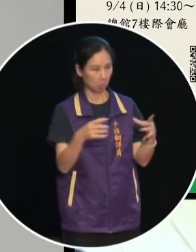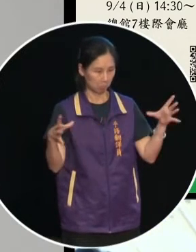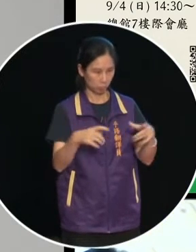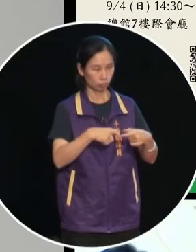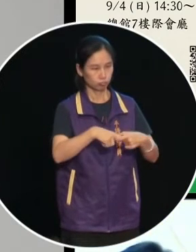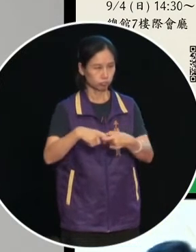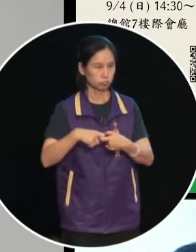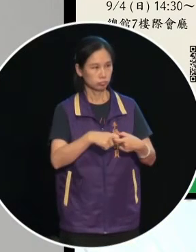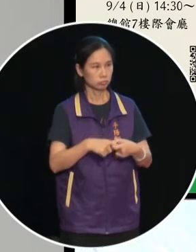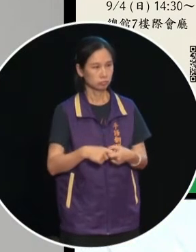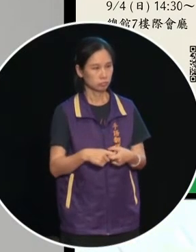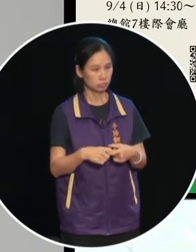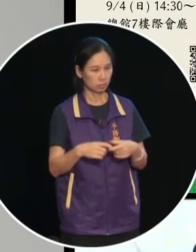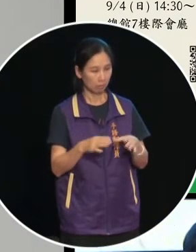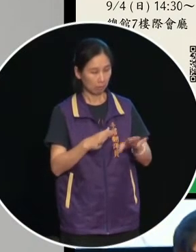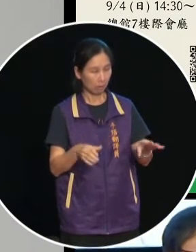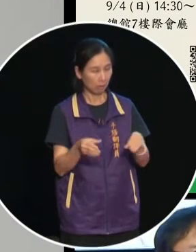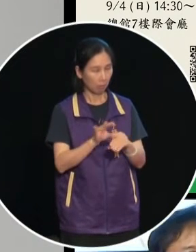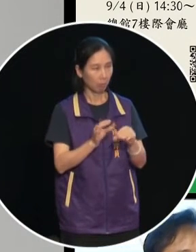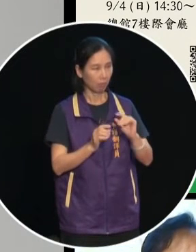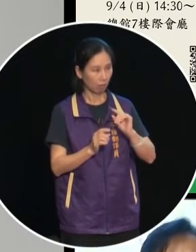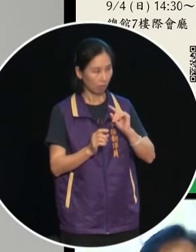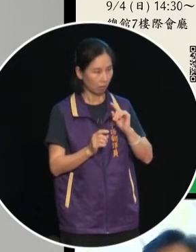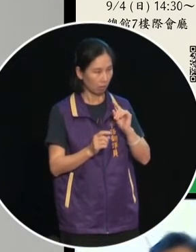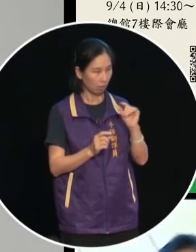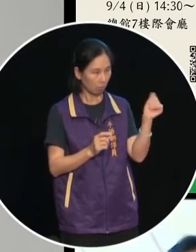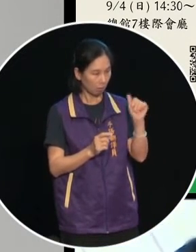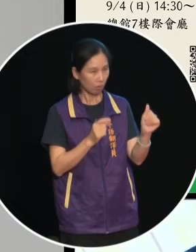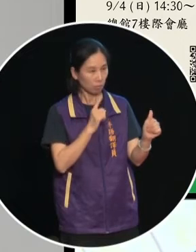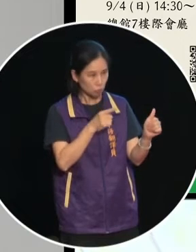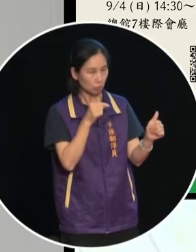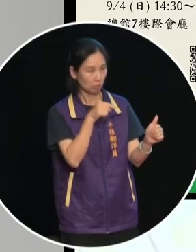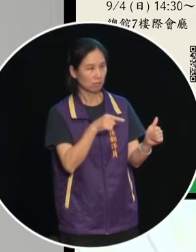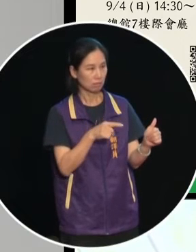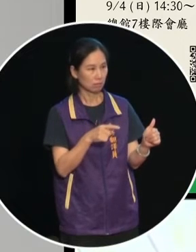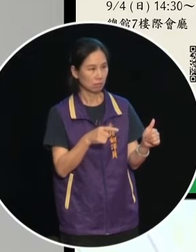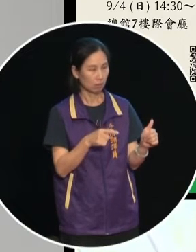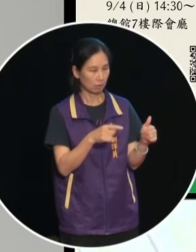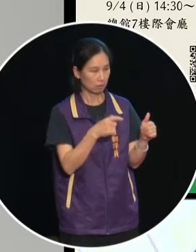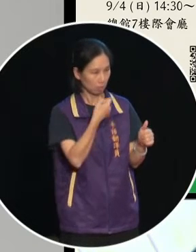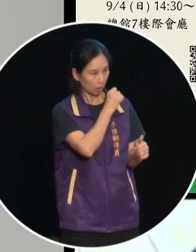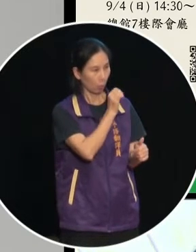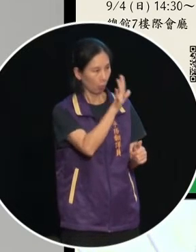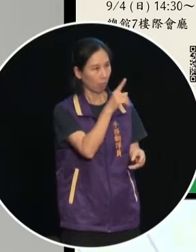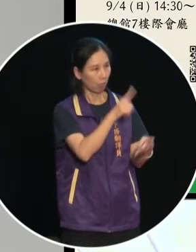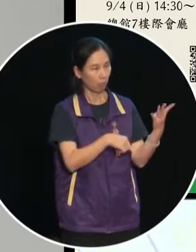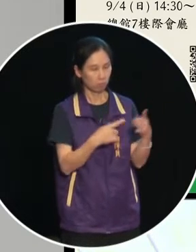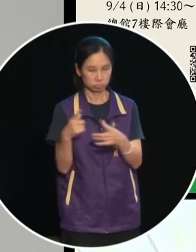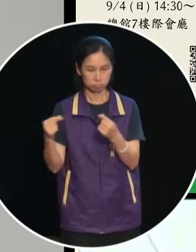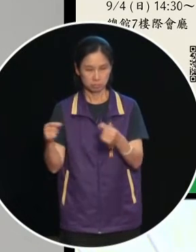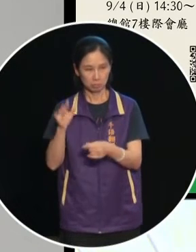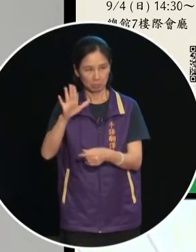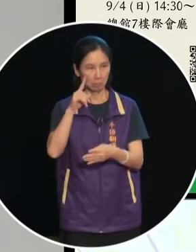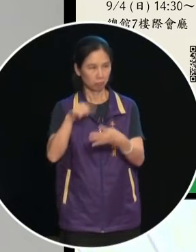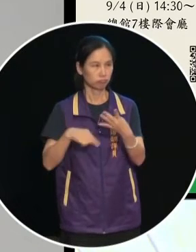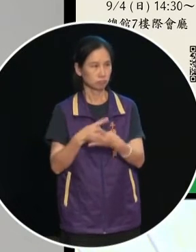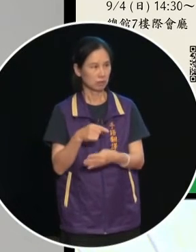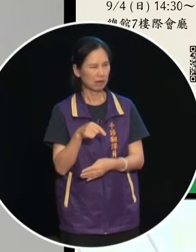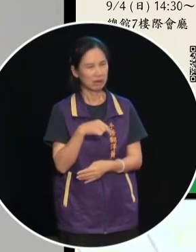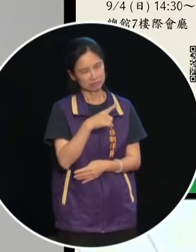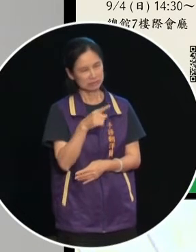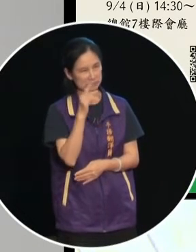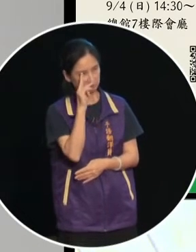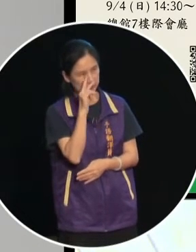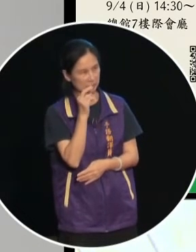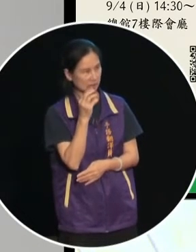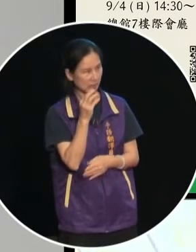安倍先生说的台湾优势日本优势，这句话是有一点是被误解的，